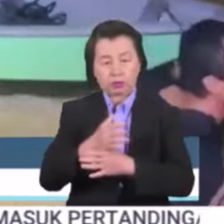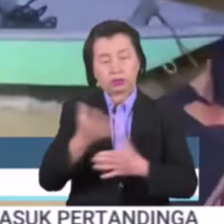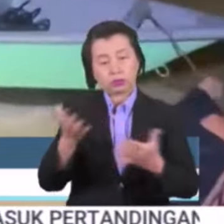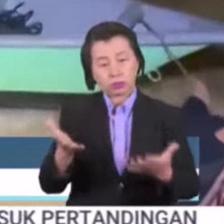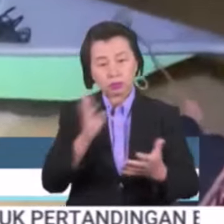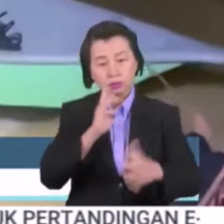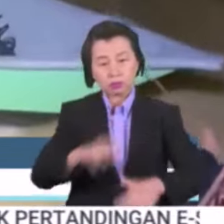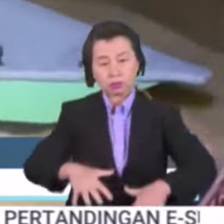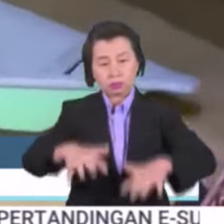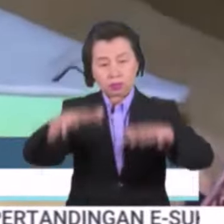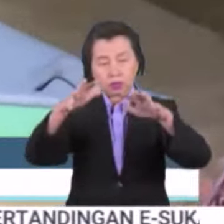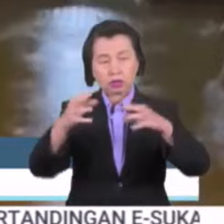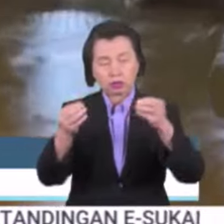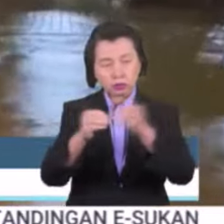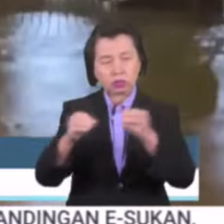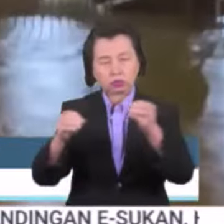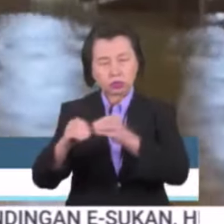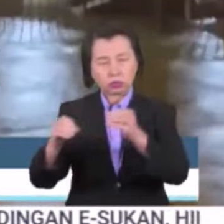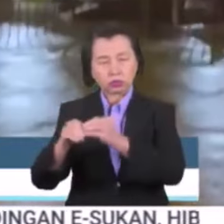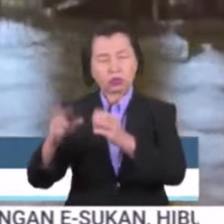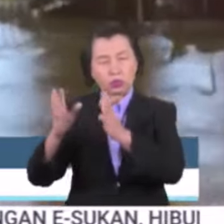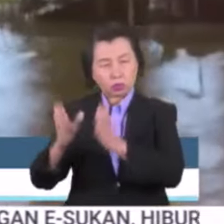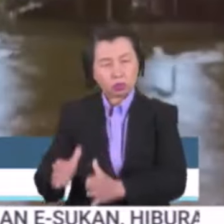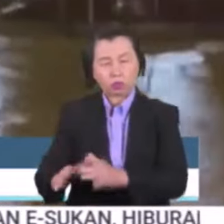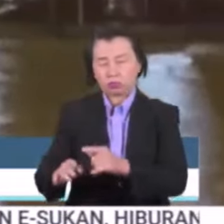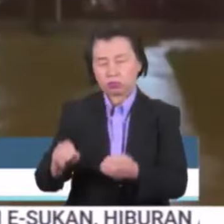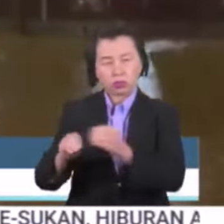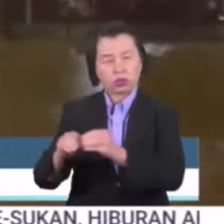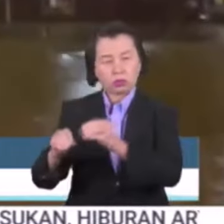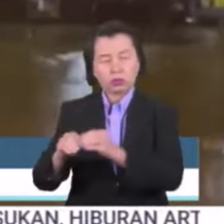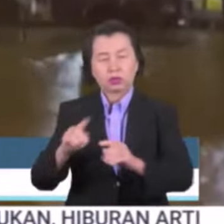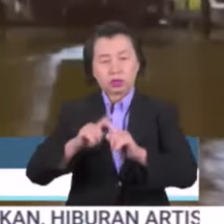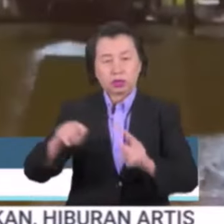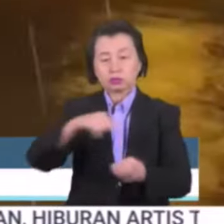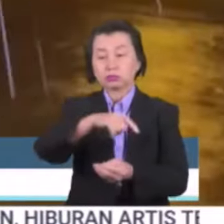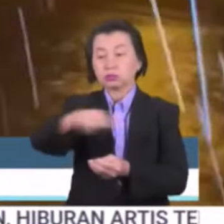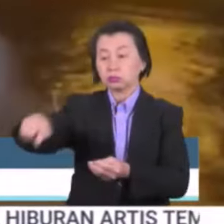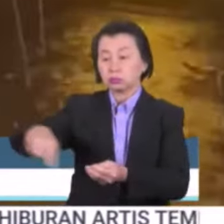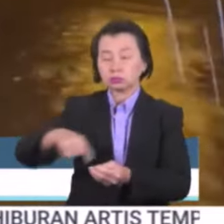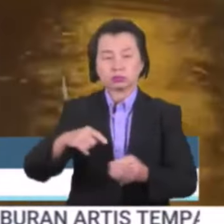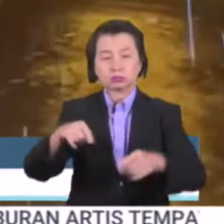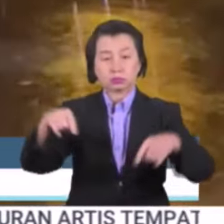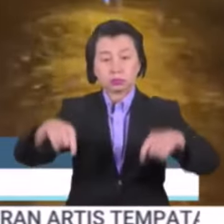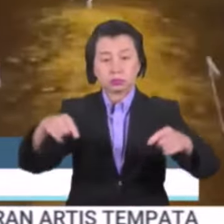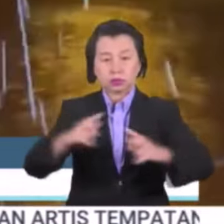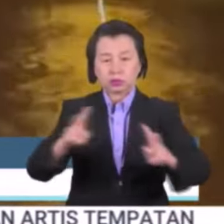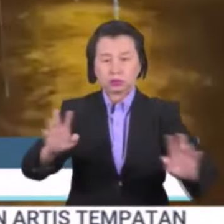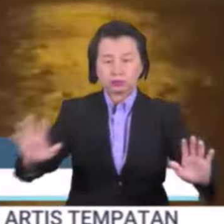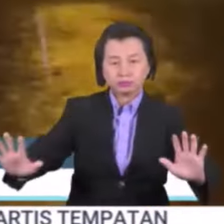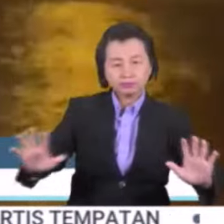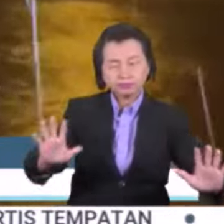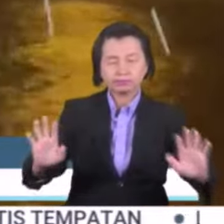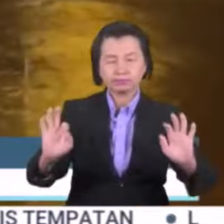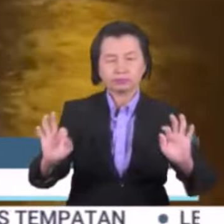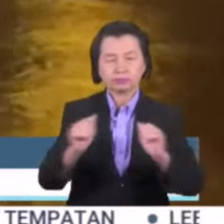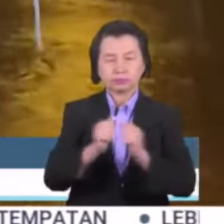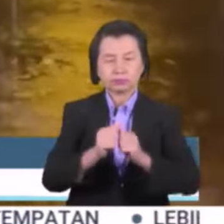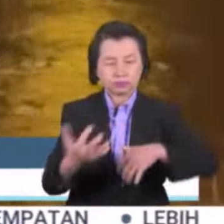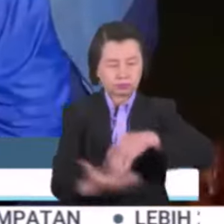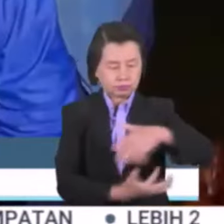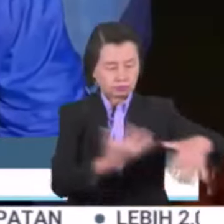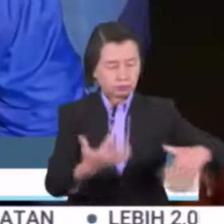terjejas banjir semakin bertambah, namun situasi di sini sangat terkawal dengan